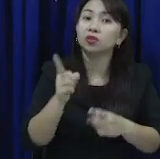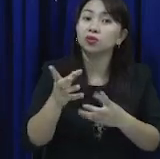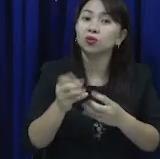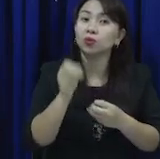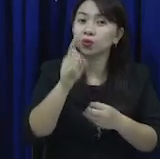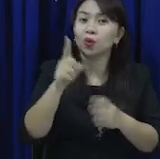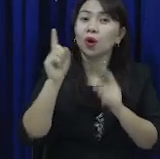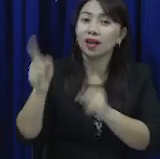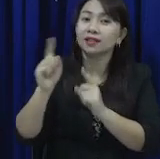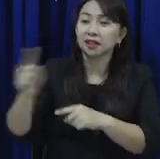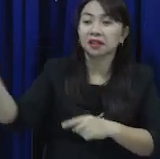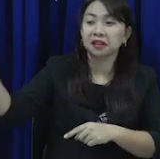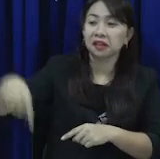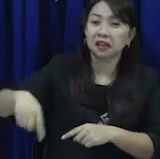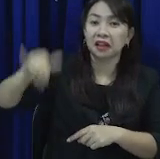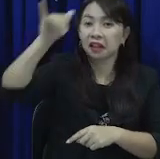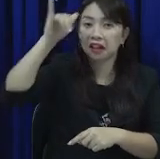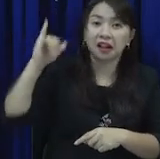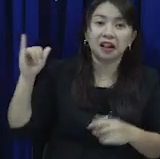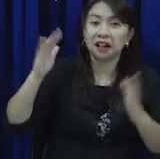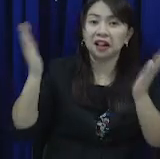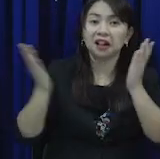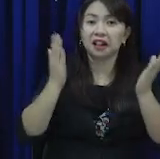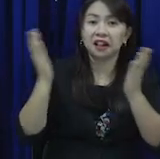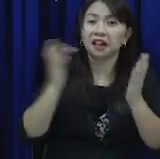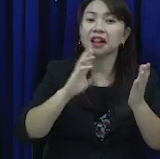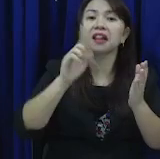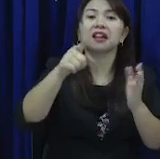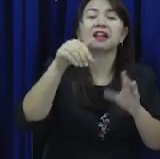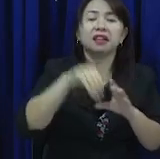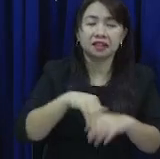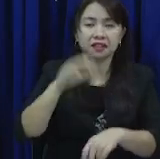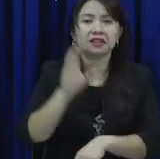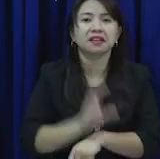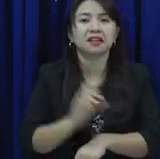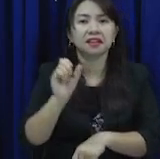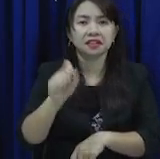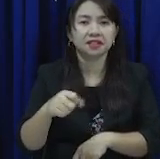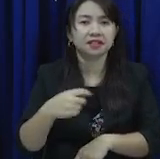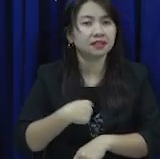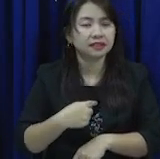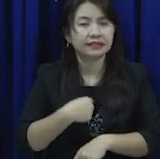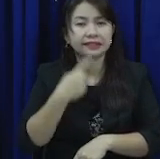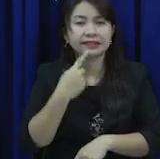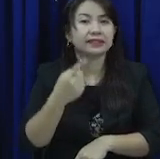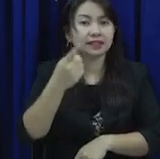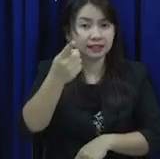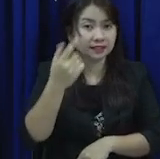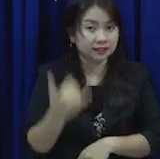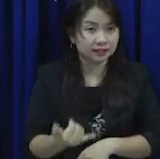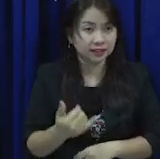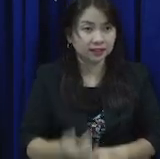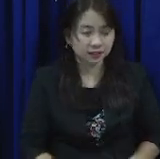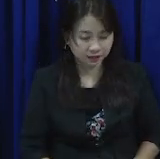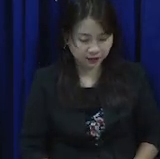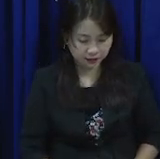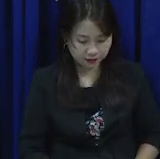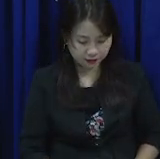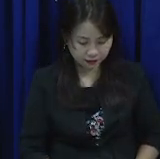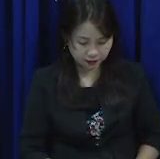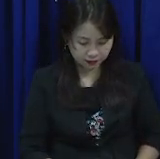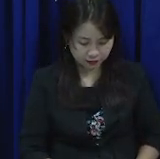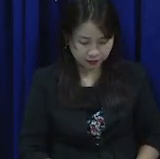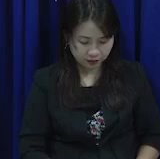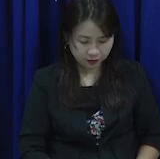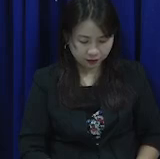Wednesday Wednesday service are you in the church Kaya nga lagi kong makikita niyo yan sa share a thought ko tsaka sa pag nagpo-post ako ng ng